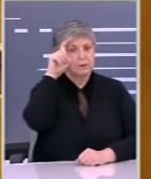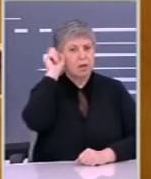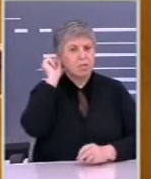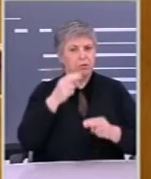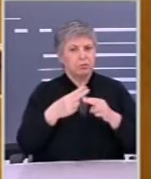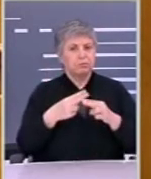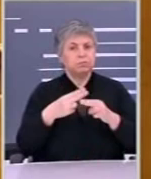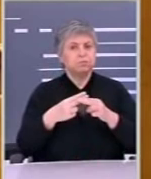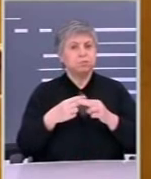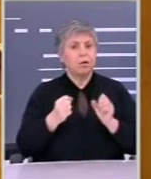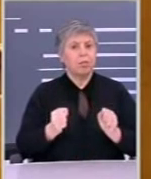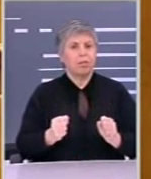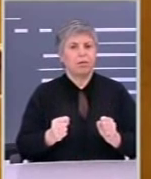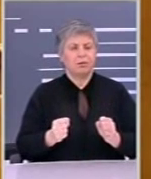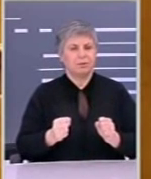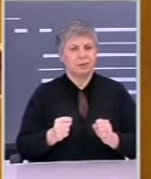Σε μια διαπραγμάτευση